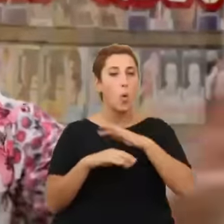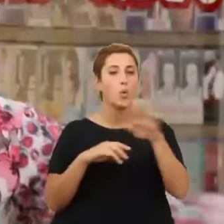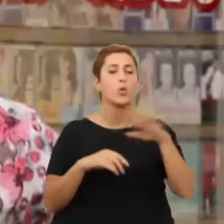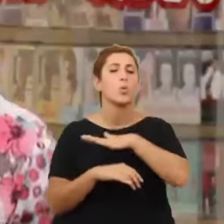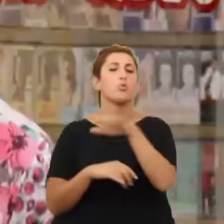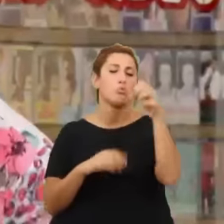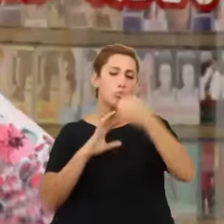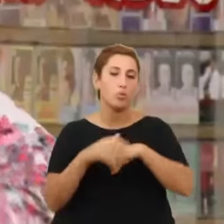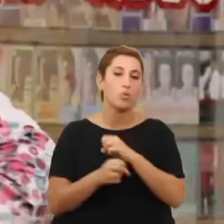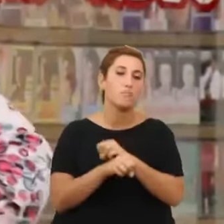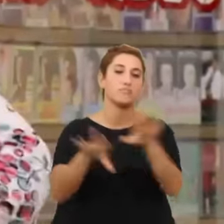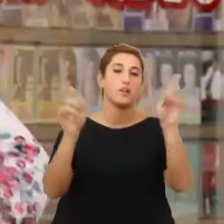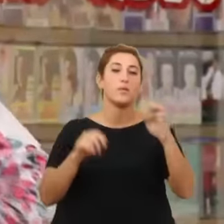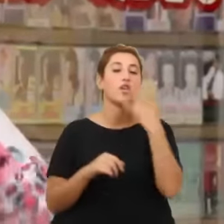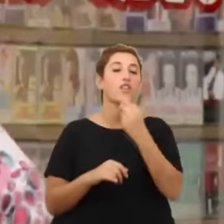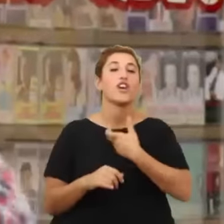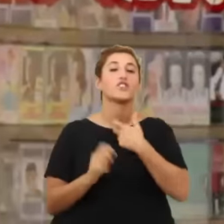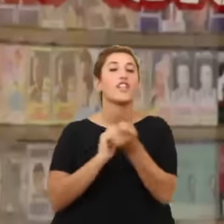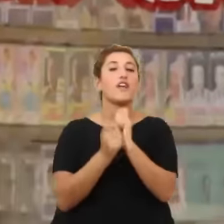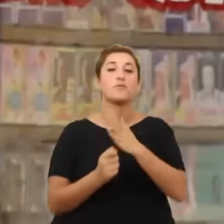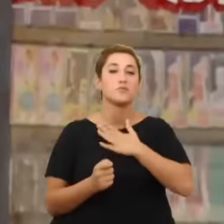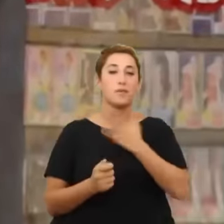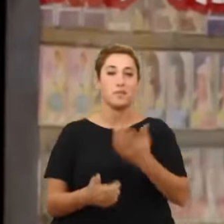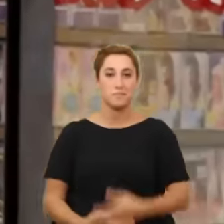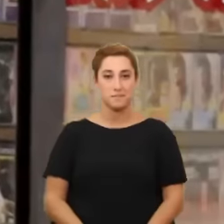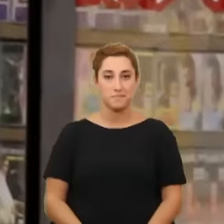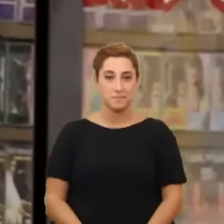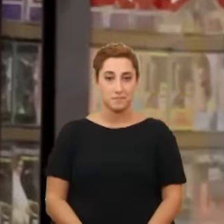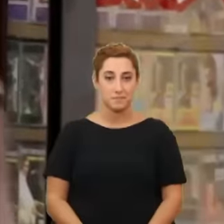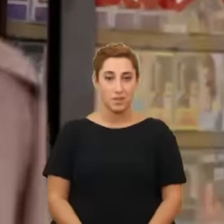da tüm dünyaya yayılır. Yakışıklı devrimcim benim.